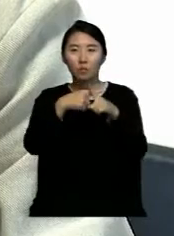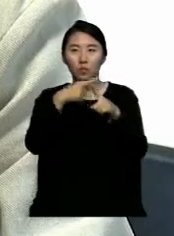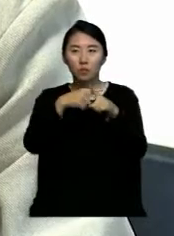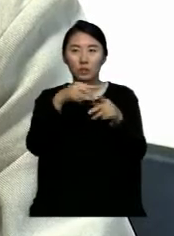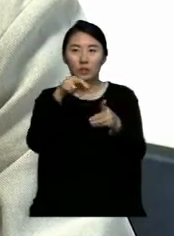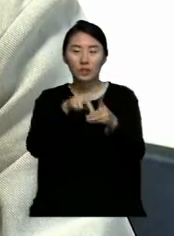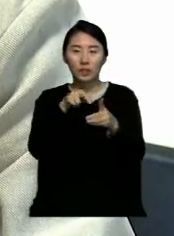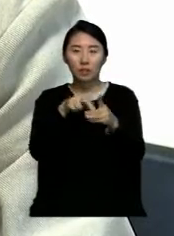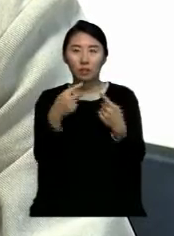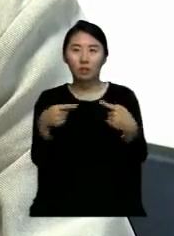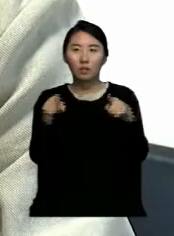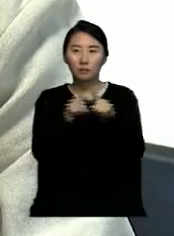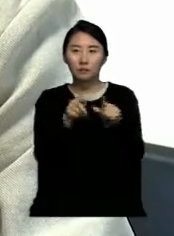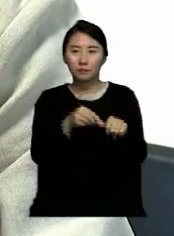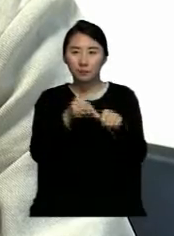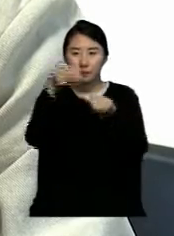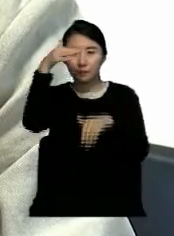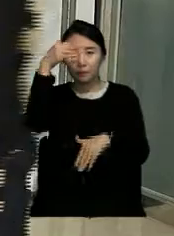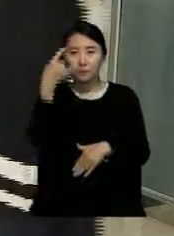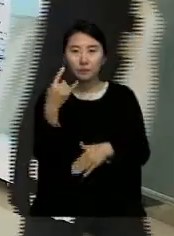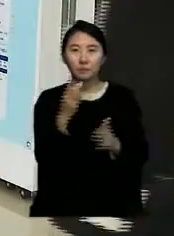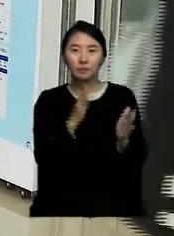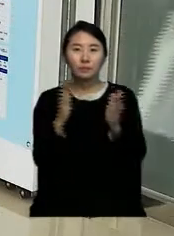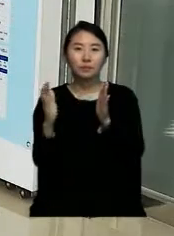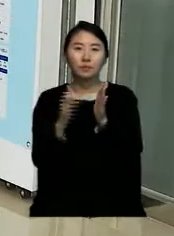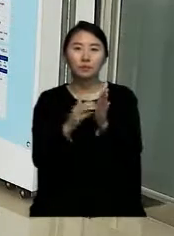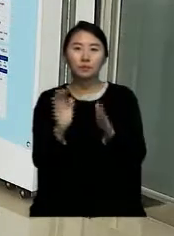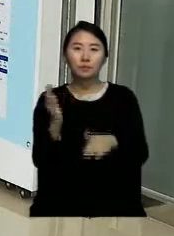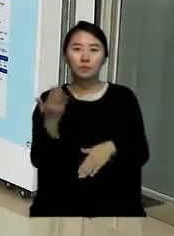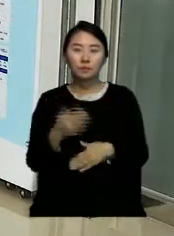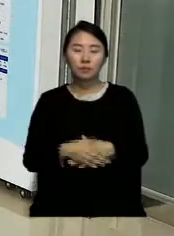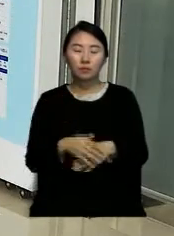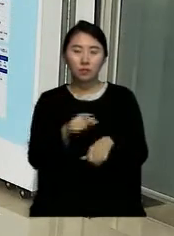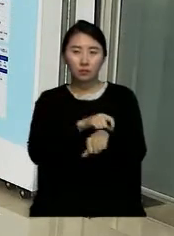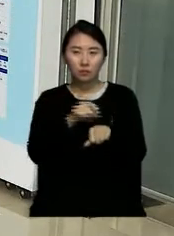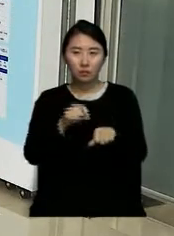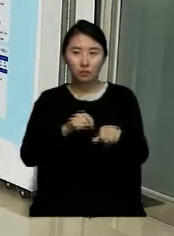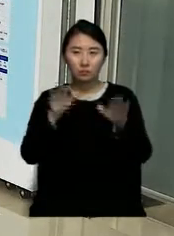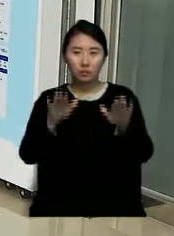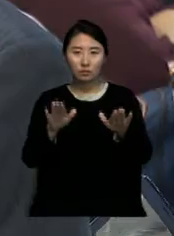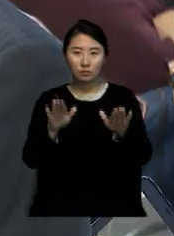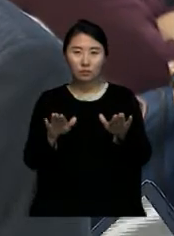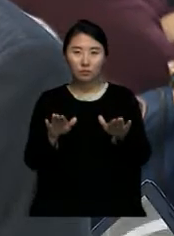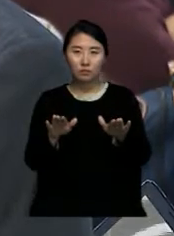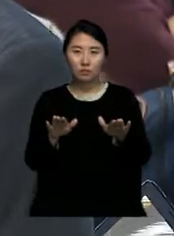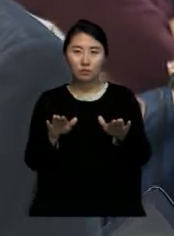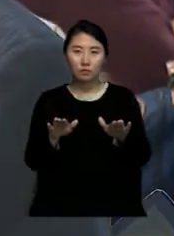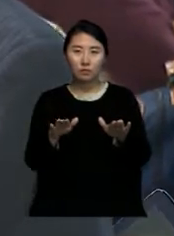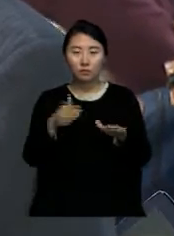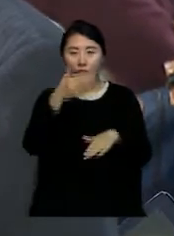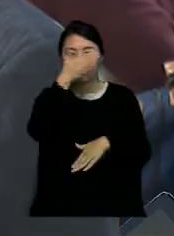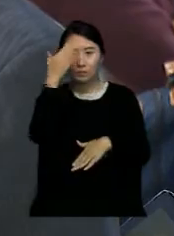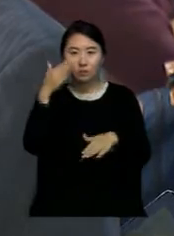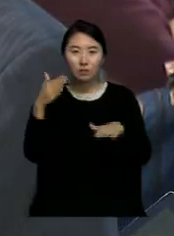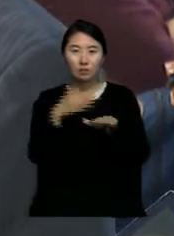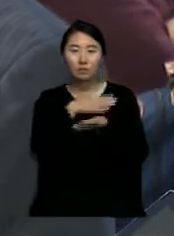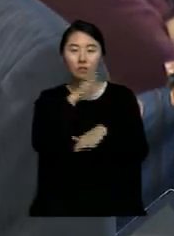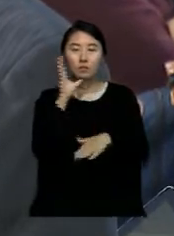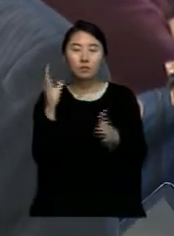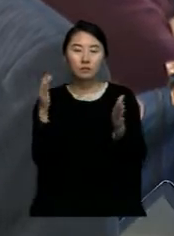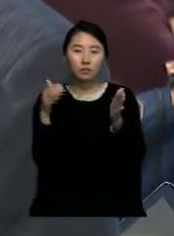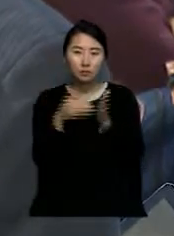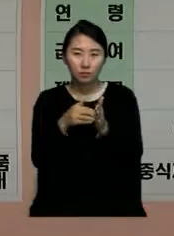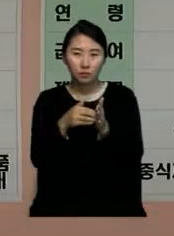구리고용복지플러스센터와 공동으로 채용박람회를 준비했습니다. 특히 이번 채용박람회는 청년층부터